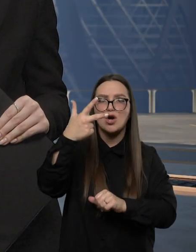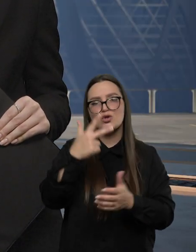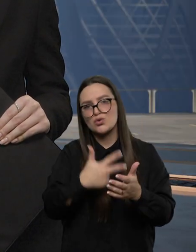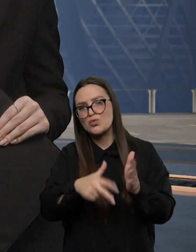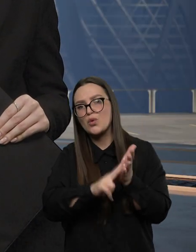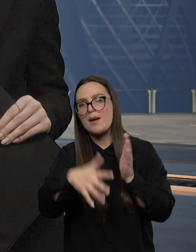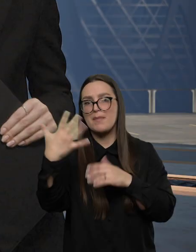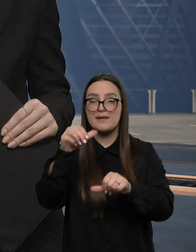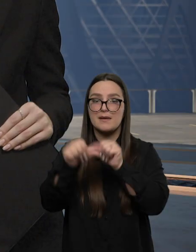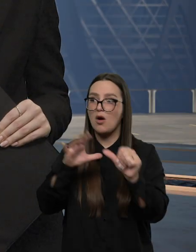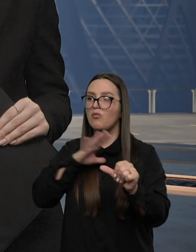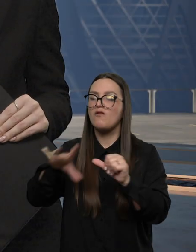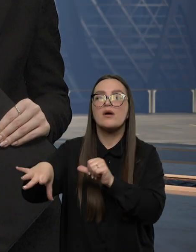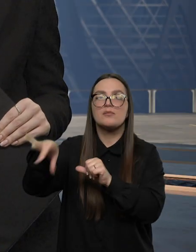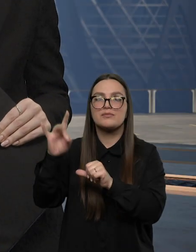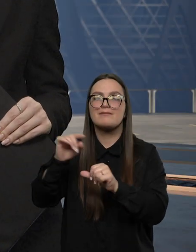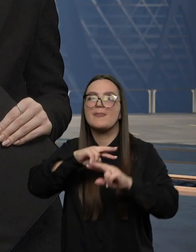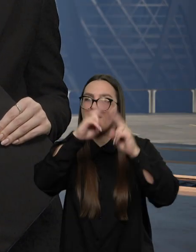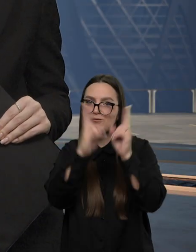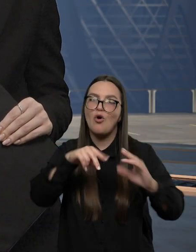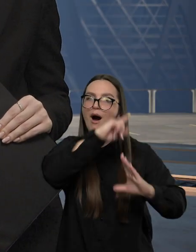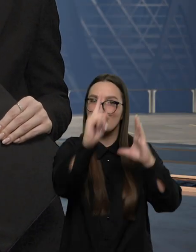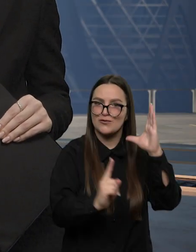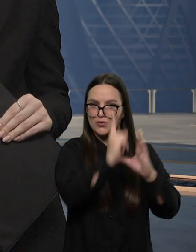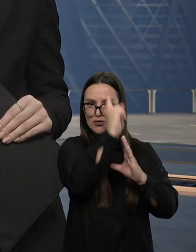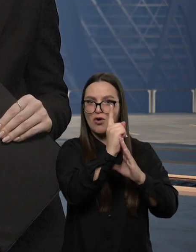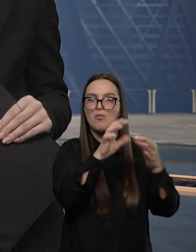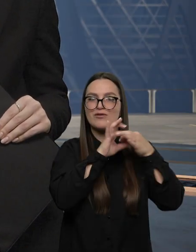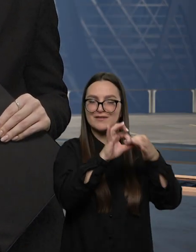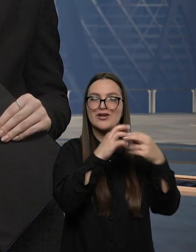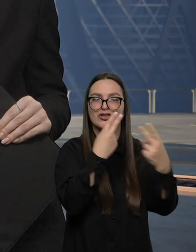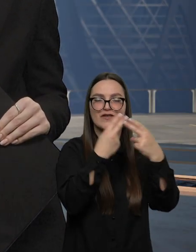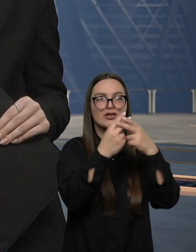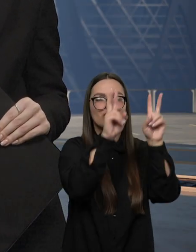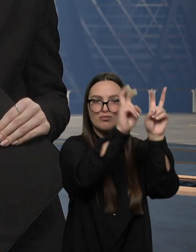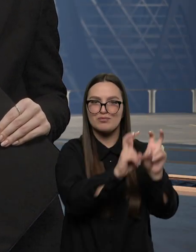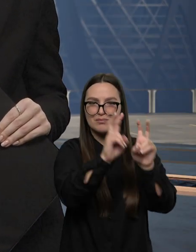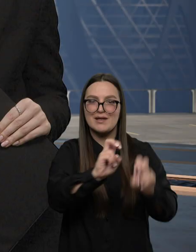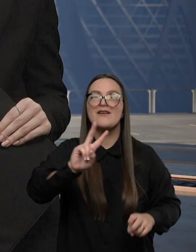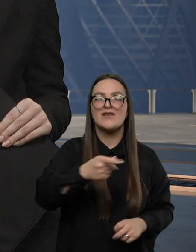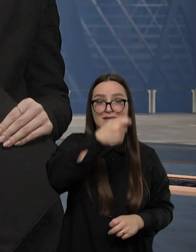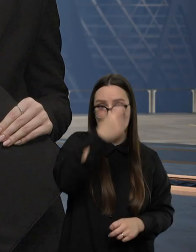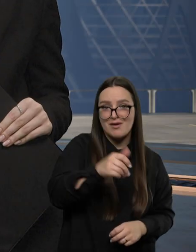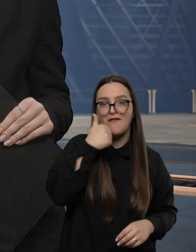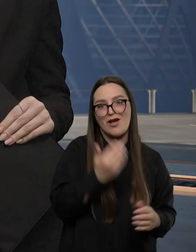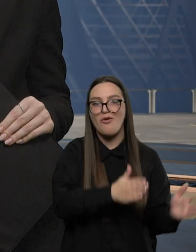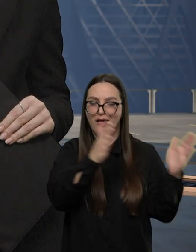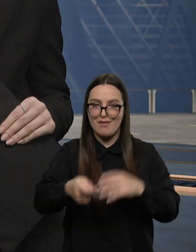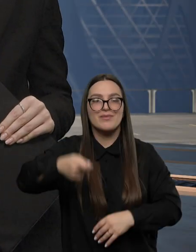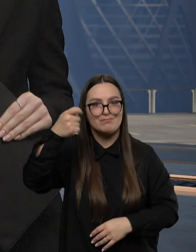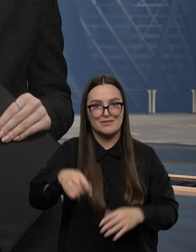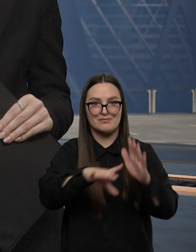1979–85 metais Straižys buvo išrinktas Tarptautinės astronomų sąjungos žvaigždžių klasifikacijos komisijos viceprezidentu ir